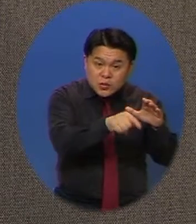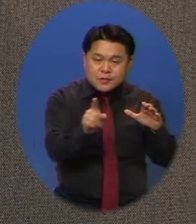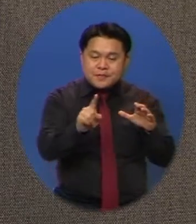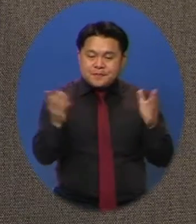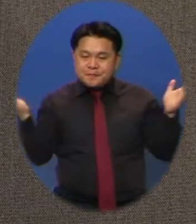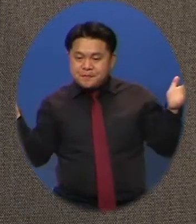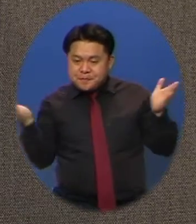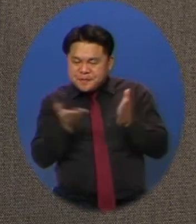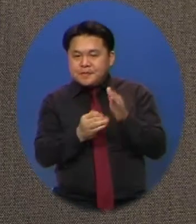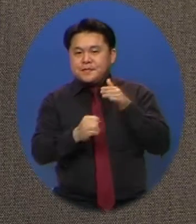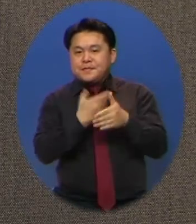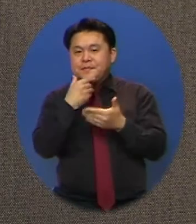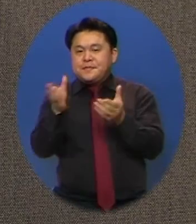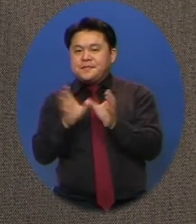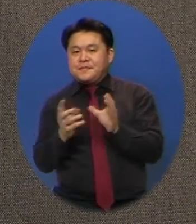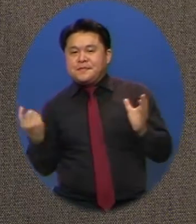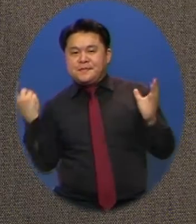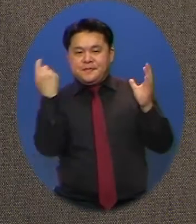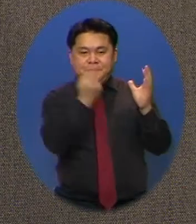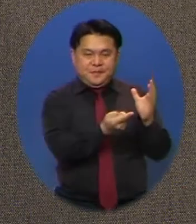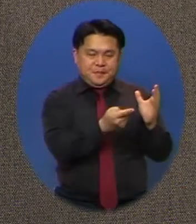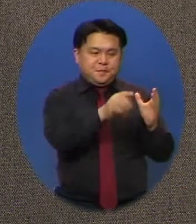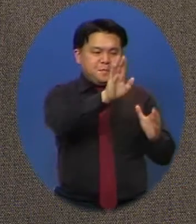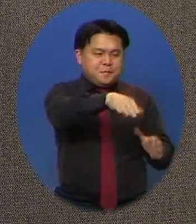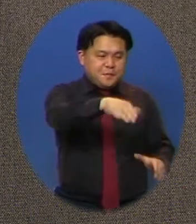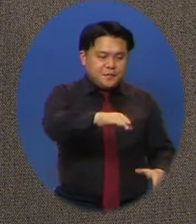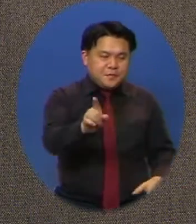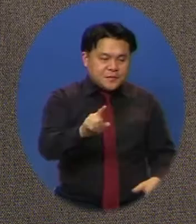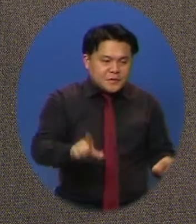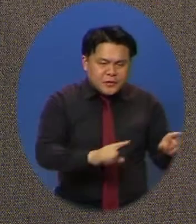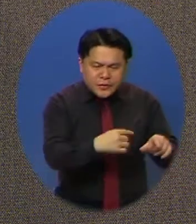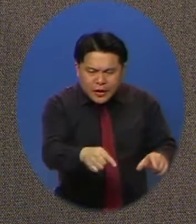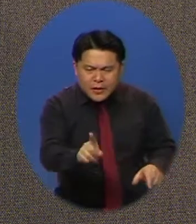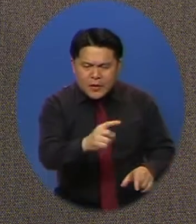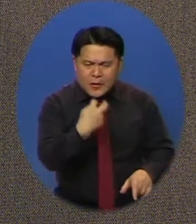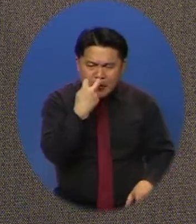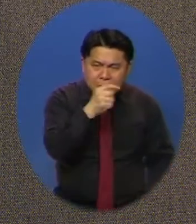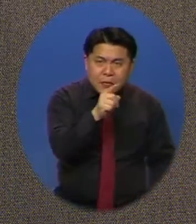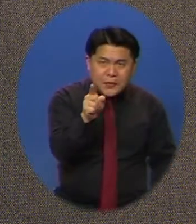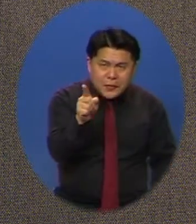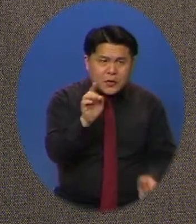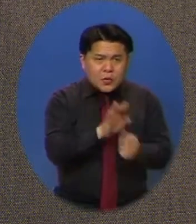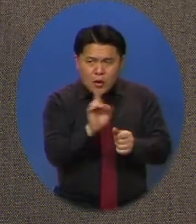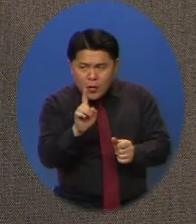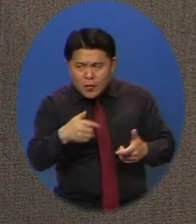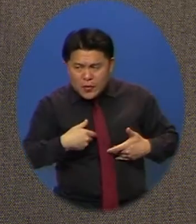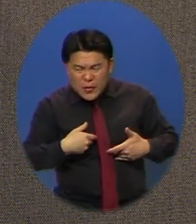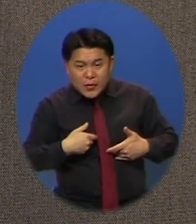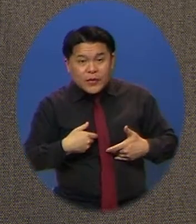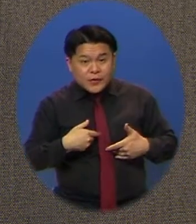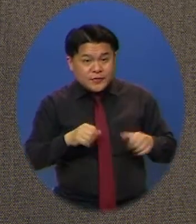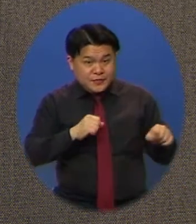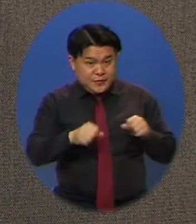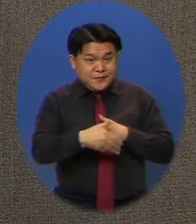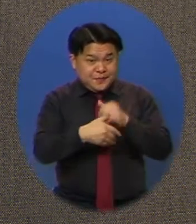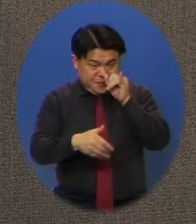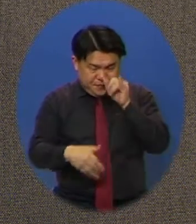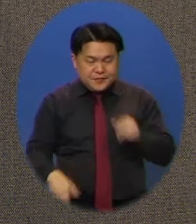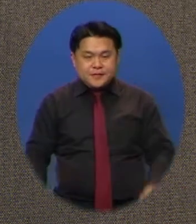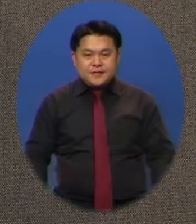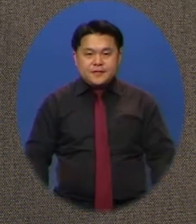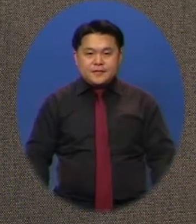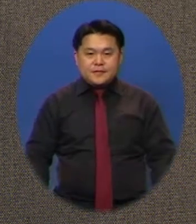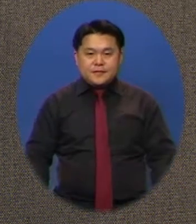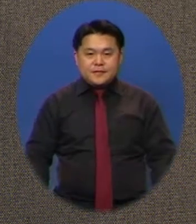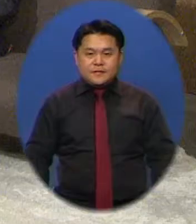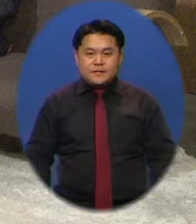말씀드렸던 맞춤형 복지팀이 가구를 방문하여 생활 상태를 확인하도록, 그렇게 선제적으로 위기각오를 발굴할